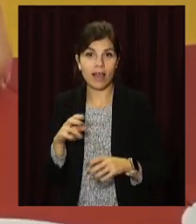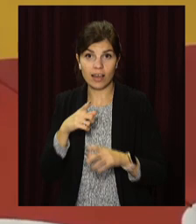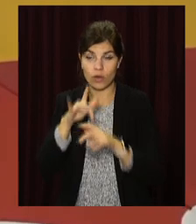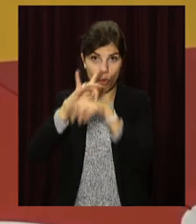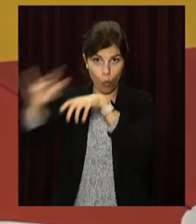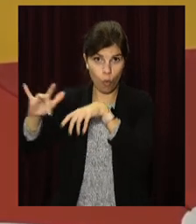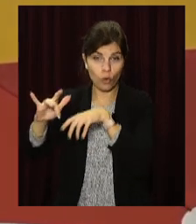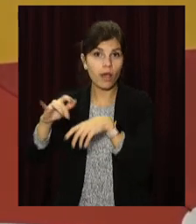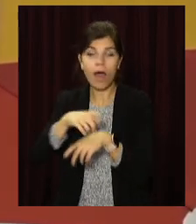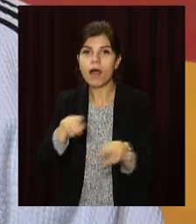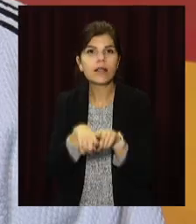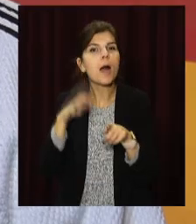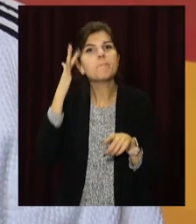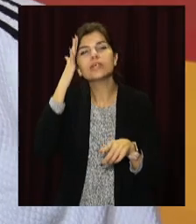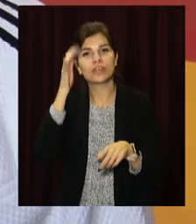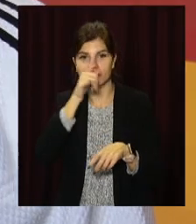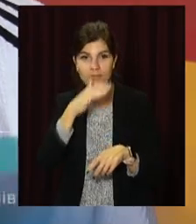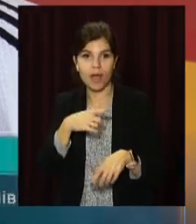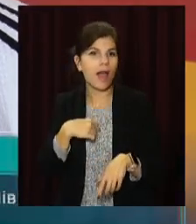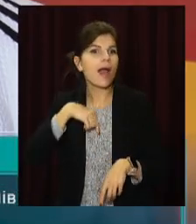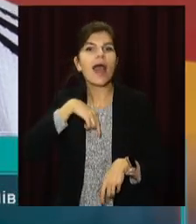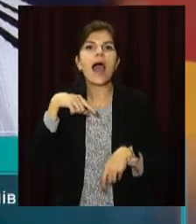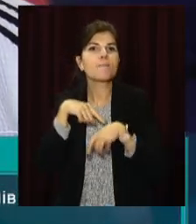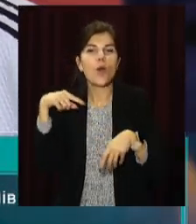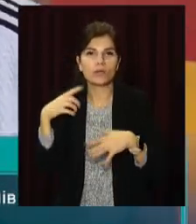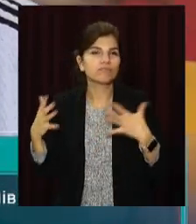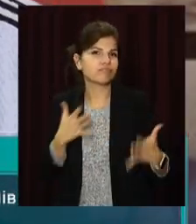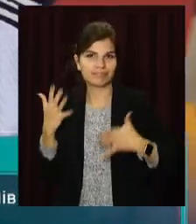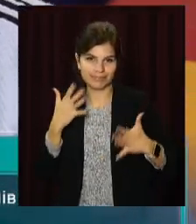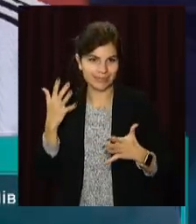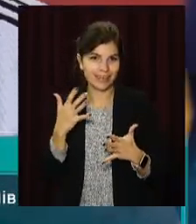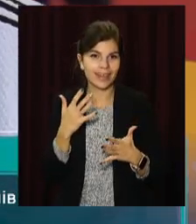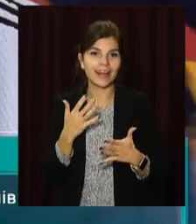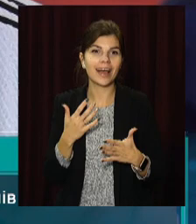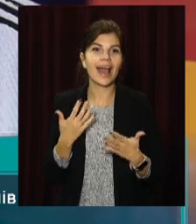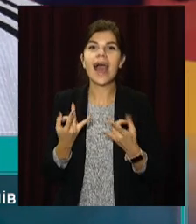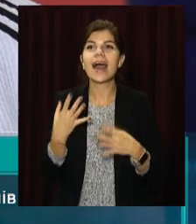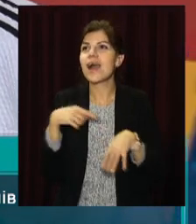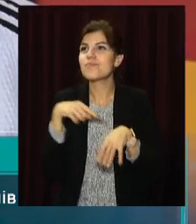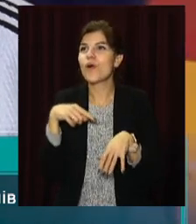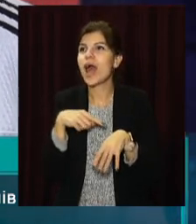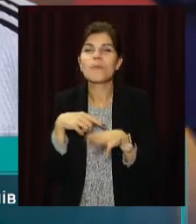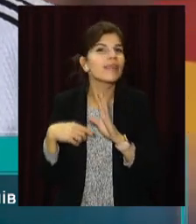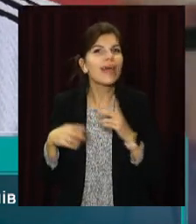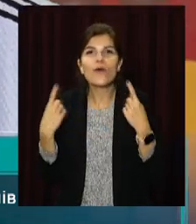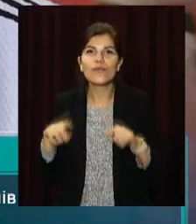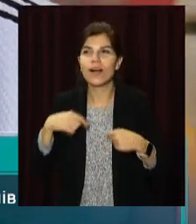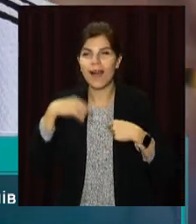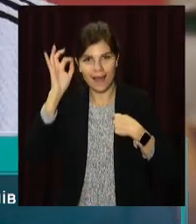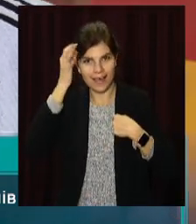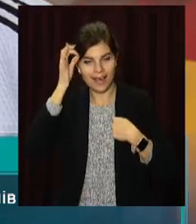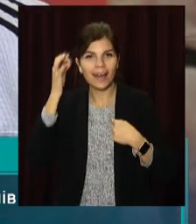мріяв, зізнається Анатолій. Емоції переповняють. Якщо сказати, що це просто емоції, то це ніщо. Після того,